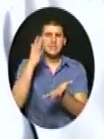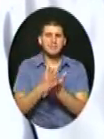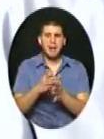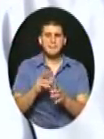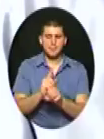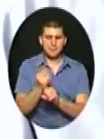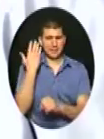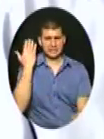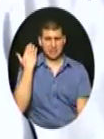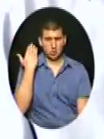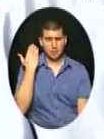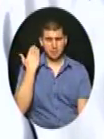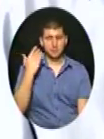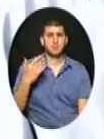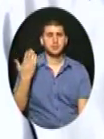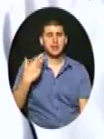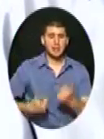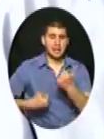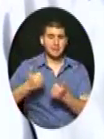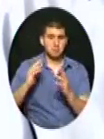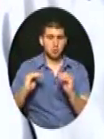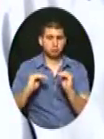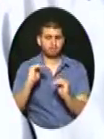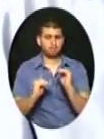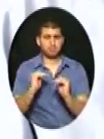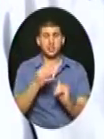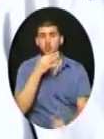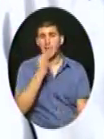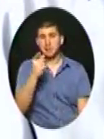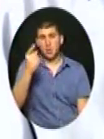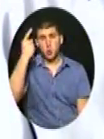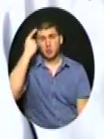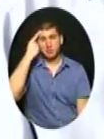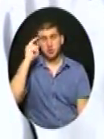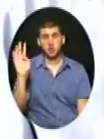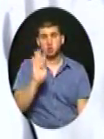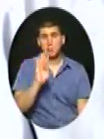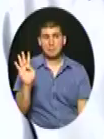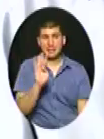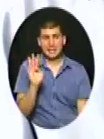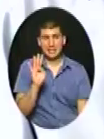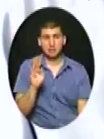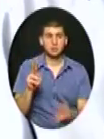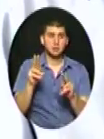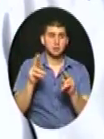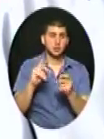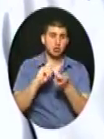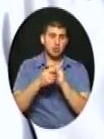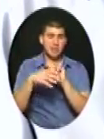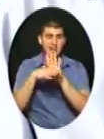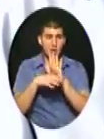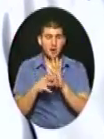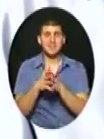בקדנציה הקודמת אז יהיה הקרב יהיה מאוד מאוד צפוף השאלה אם אתה חושב שנתניהו ישנה את החוק